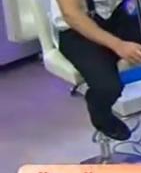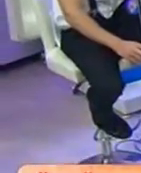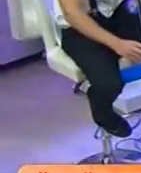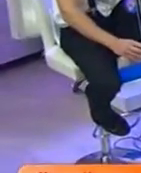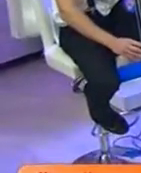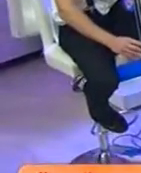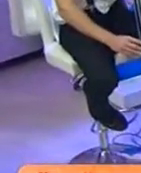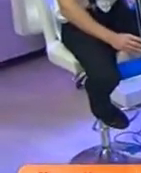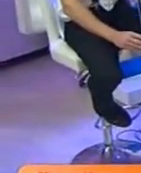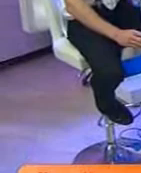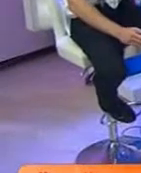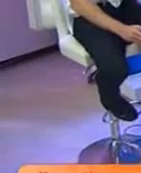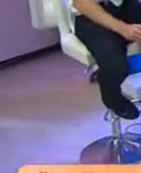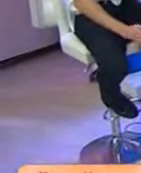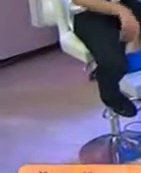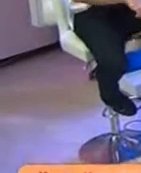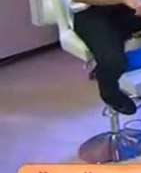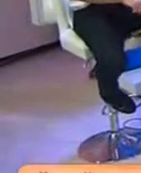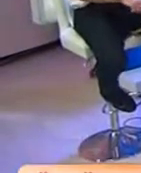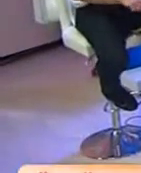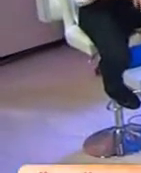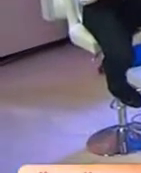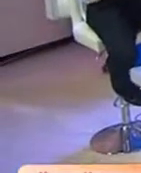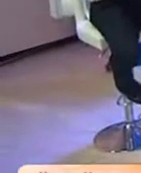fırsat verme gözyaşlarına